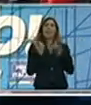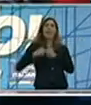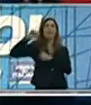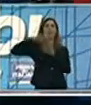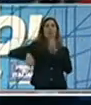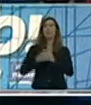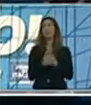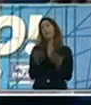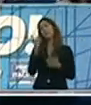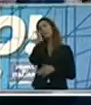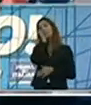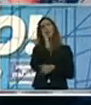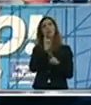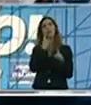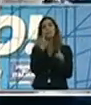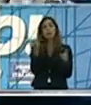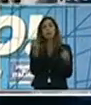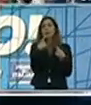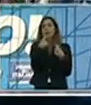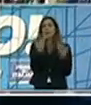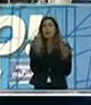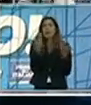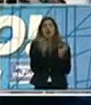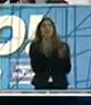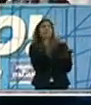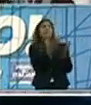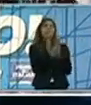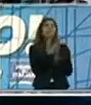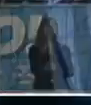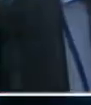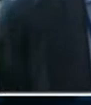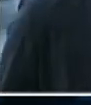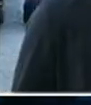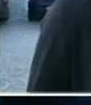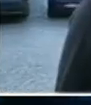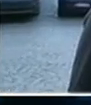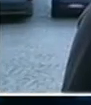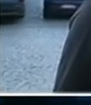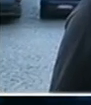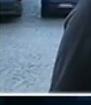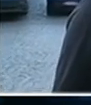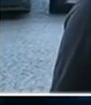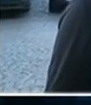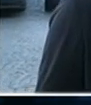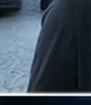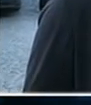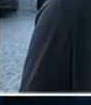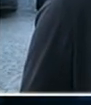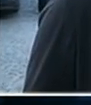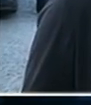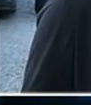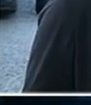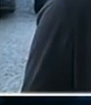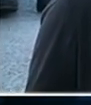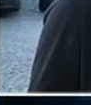tasse, però vorrei andare subito in collegamento, come avevamo promesso, da Giovanni Marinetti che ha Franco Bechis, il direttore del Tempo, che è